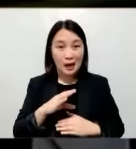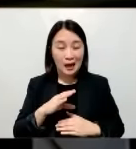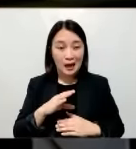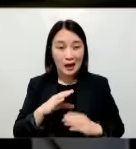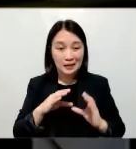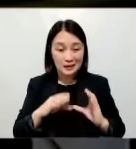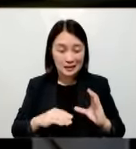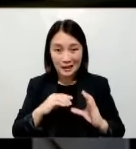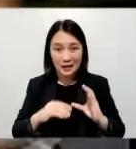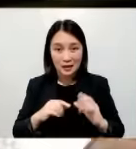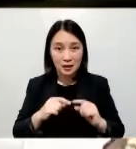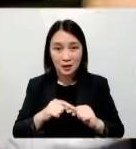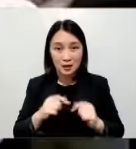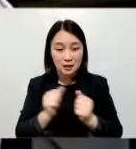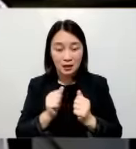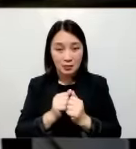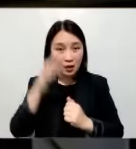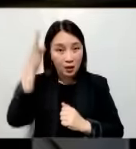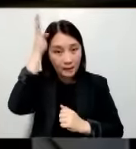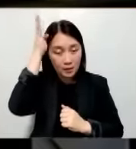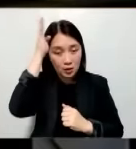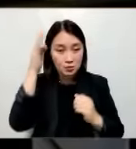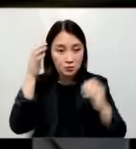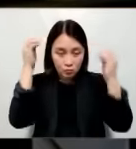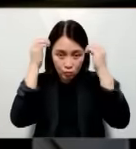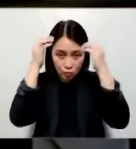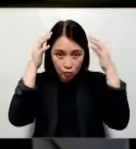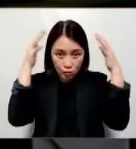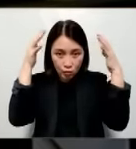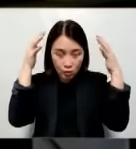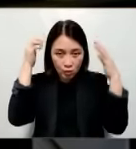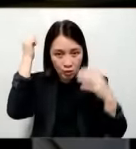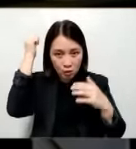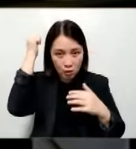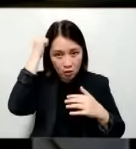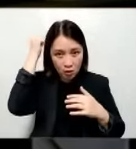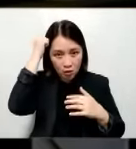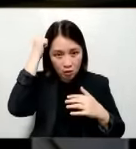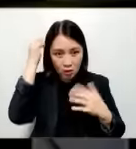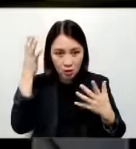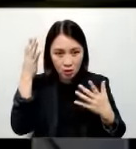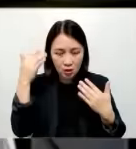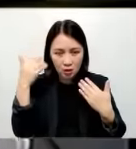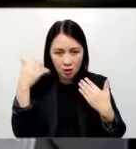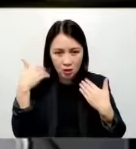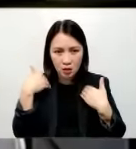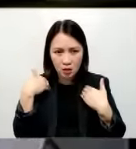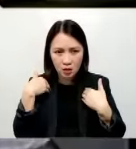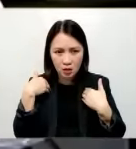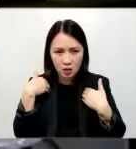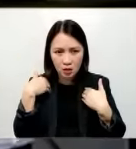pwede mag-swell yung brain natin. So ano mangyayari? Katukin mo yung ulo mo. No, pagka kinatok mo yung ulo mo,